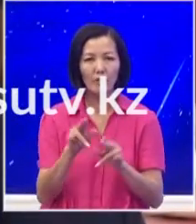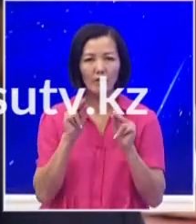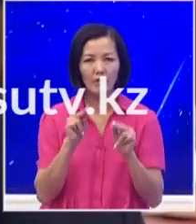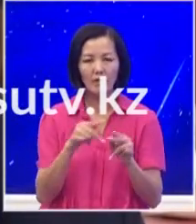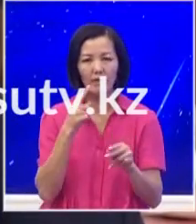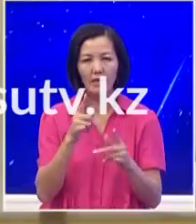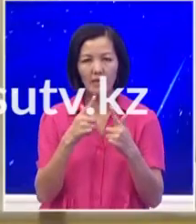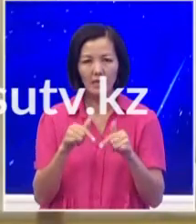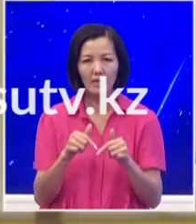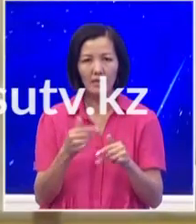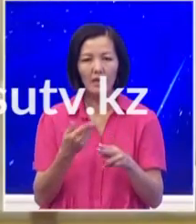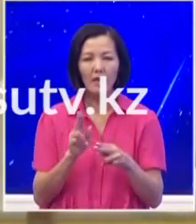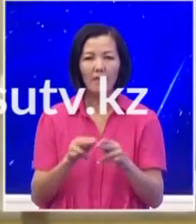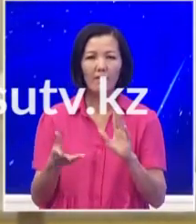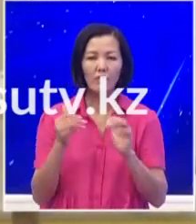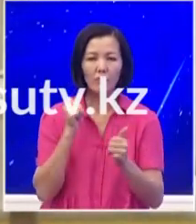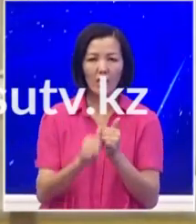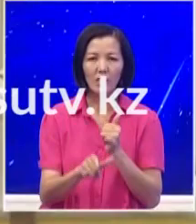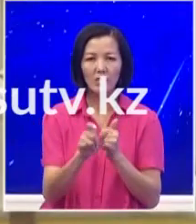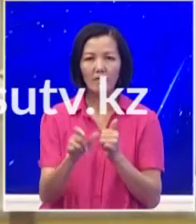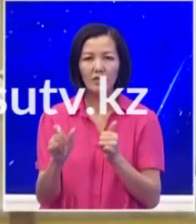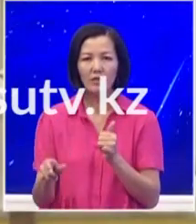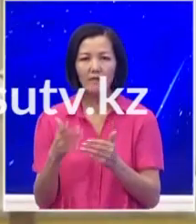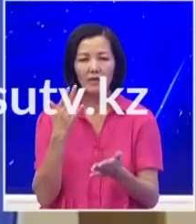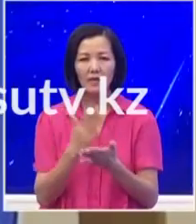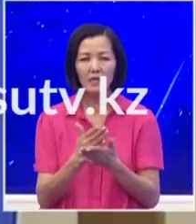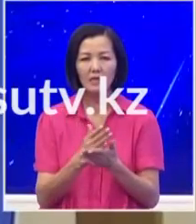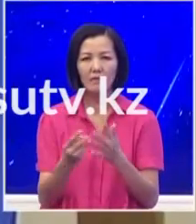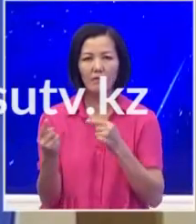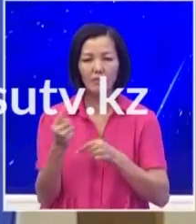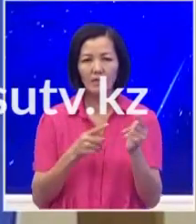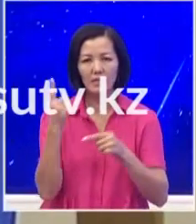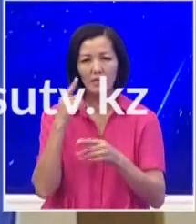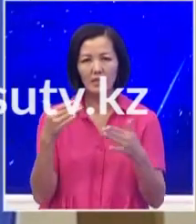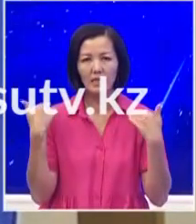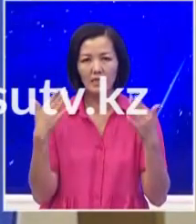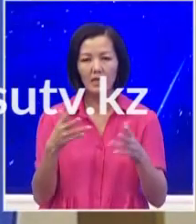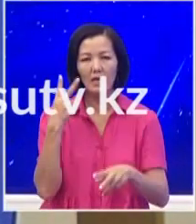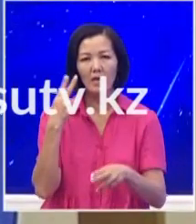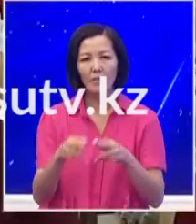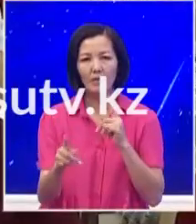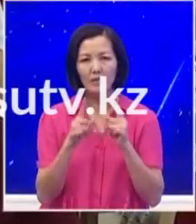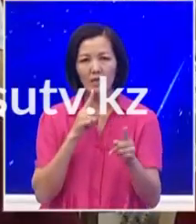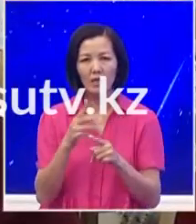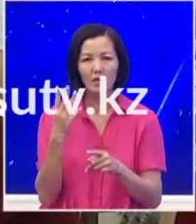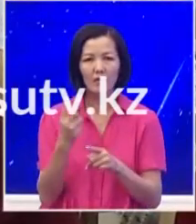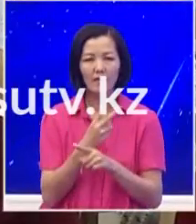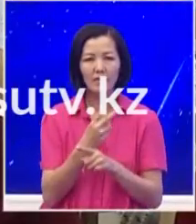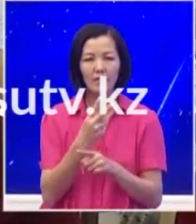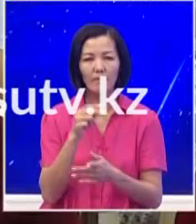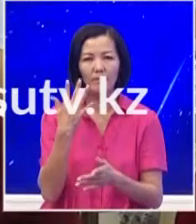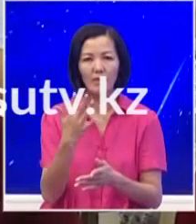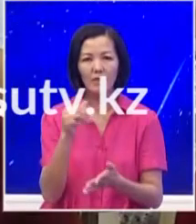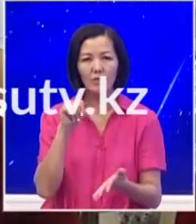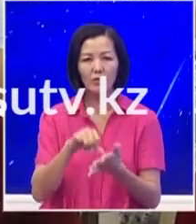говорят организаторы. Ведь почти у каждого из слушателей есть свои бизнес-идеи. После окончания тренинга трое из 25